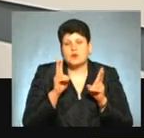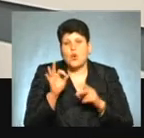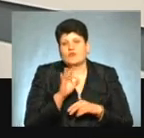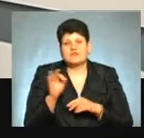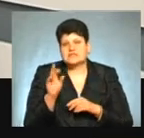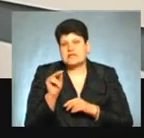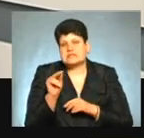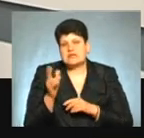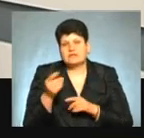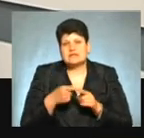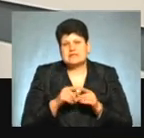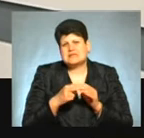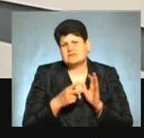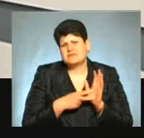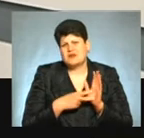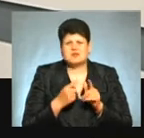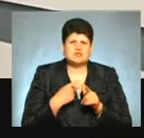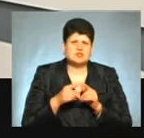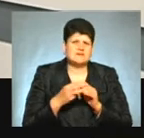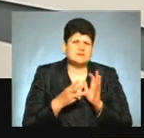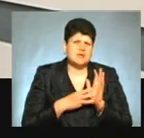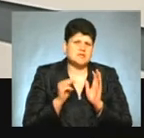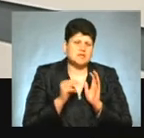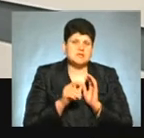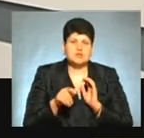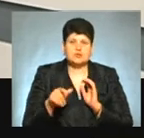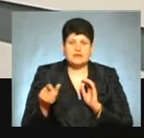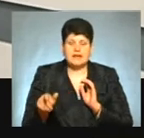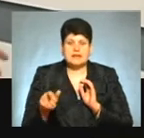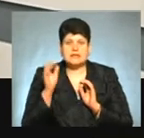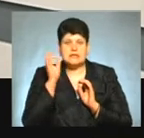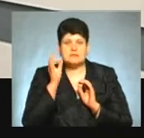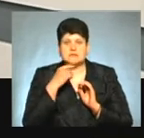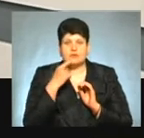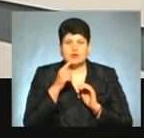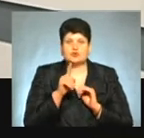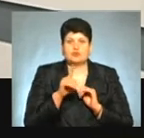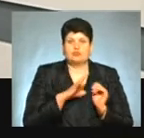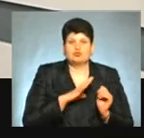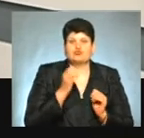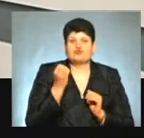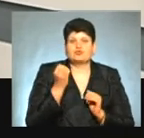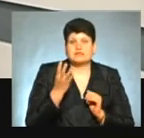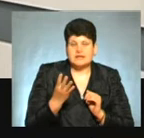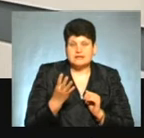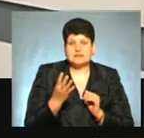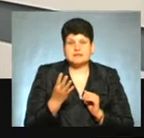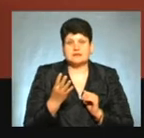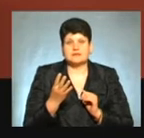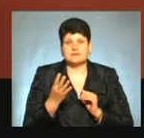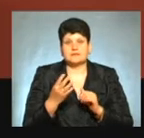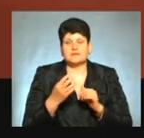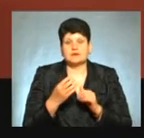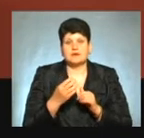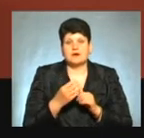радянська цифра, якщо я не помиляюсь, 17 чи 18 тисяч чоловік. Ось німців говорили, що було 14, хоча німці відомі мало не поіменно,